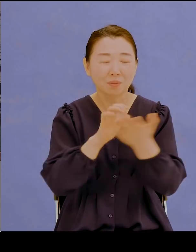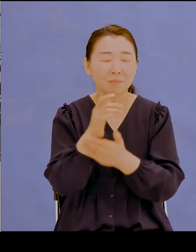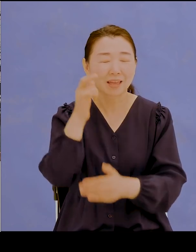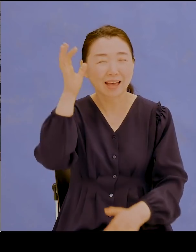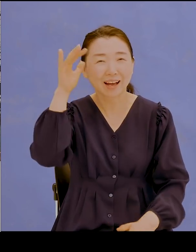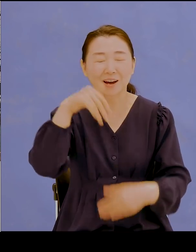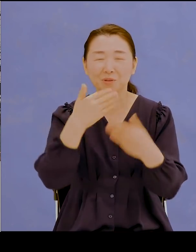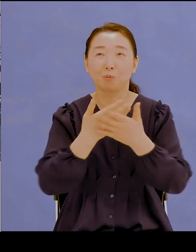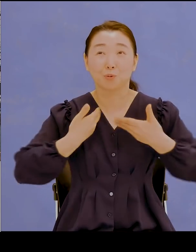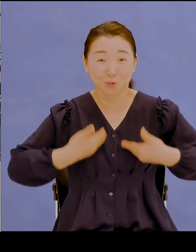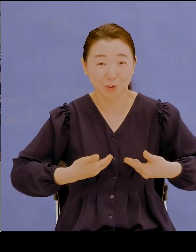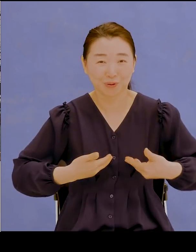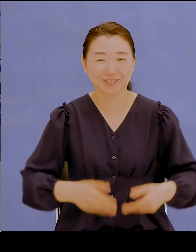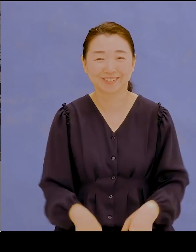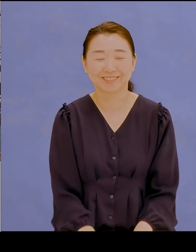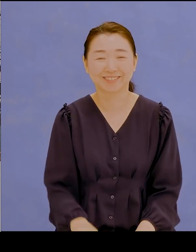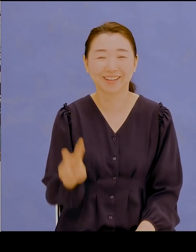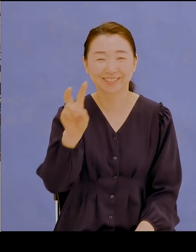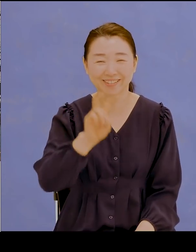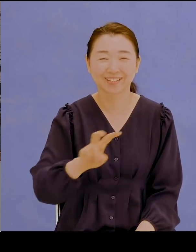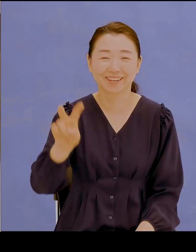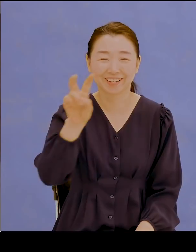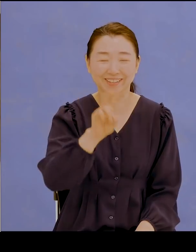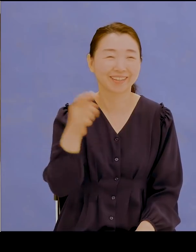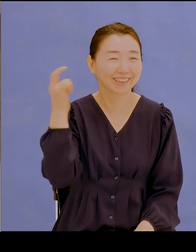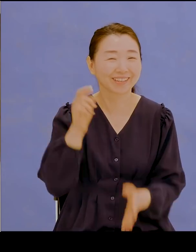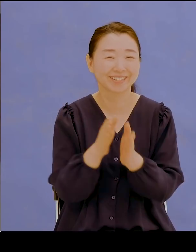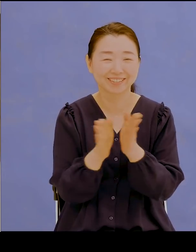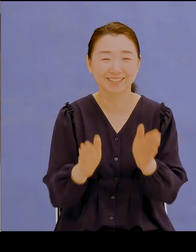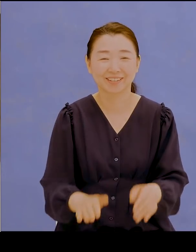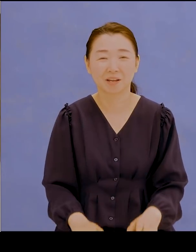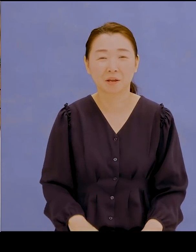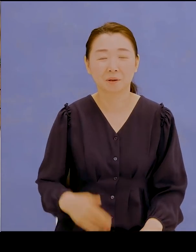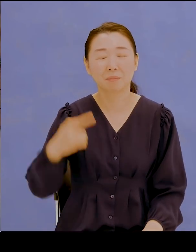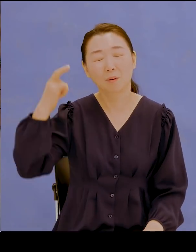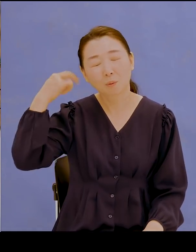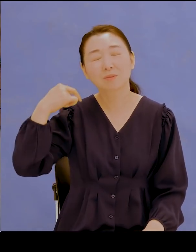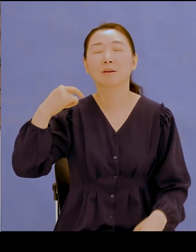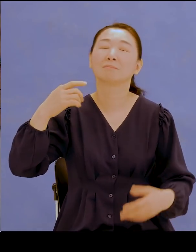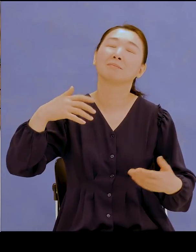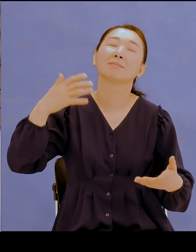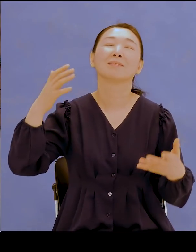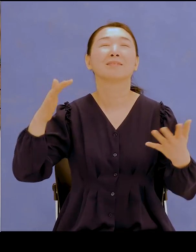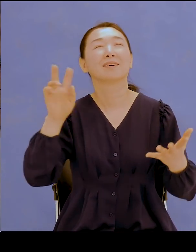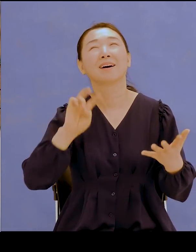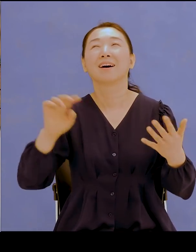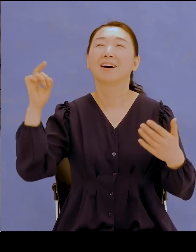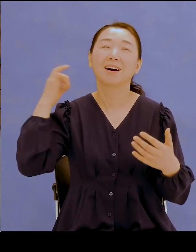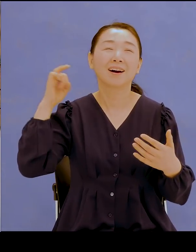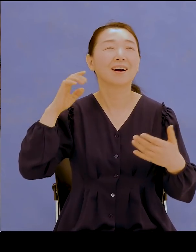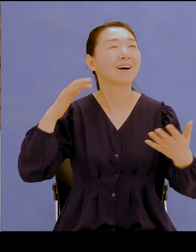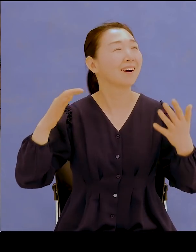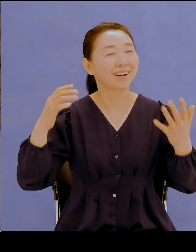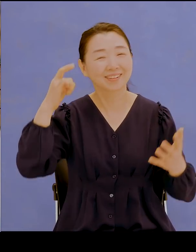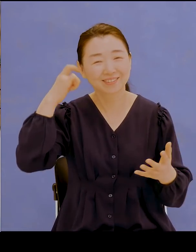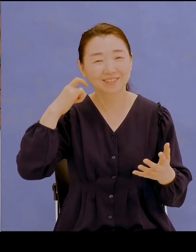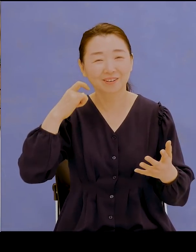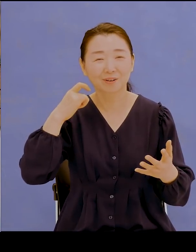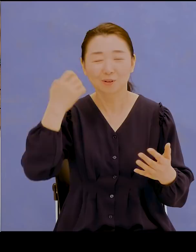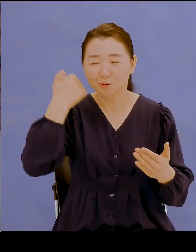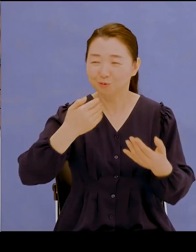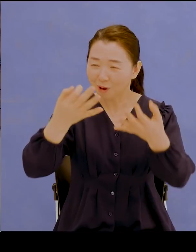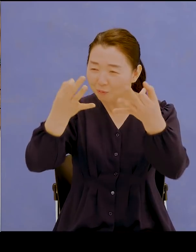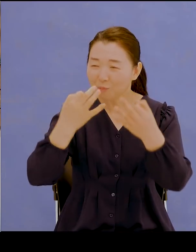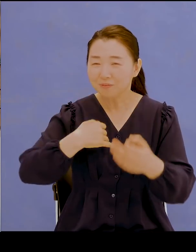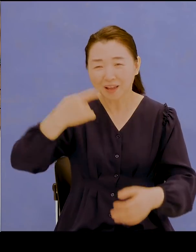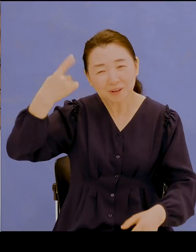조용해. 그리고 나는 찬양을 틀어요. 찬양을 막 느껴. 혼자 지금 이러고 막 해. 그게 정말 이거는 누가 보면 진짜 조금